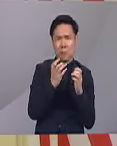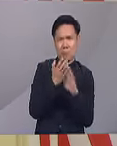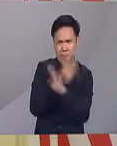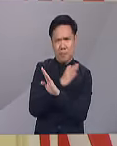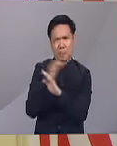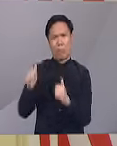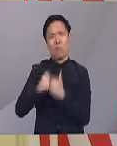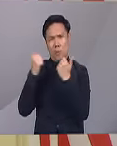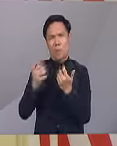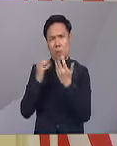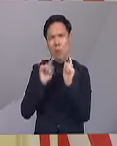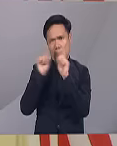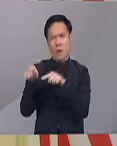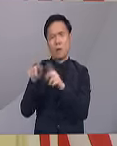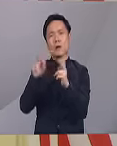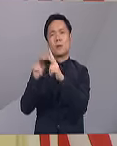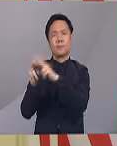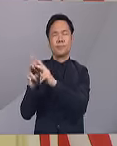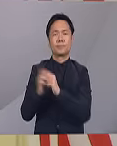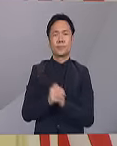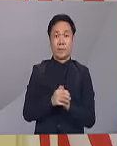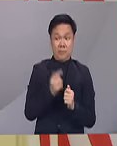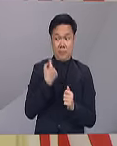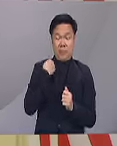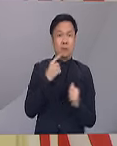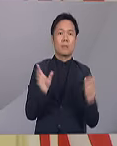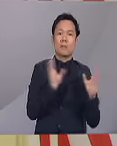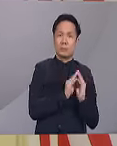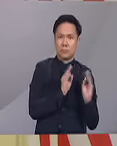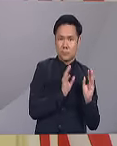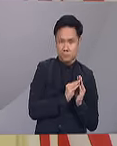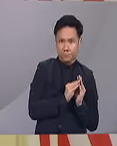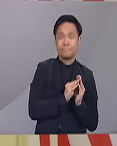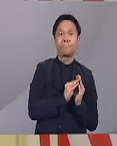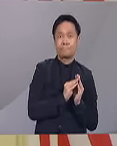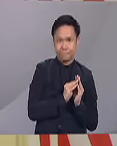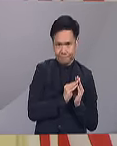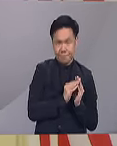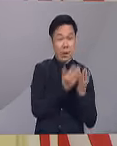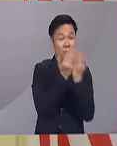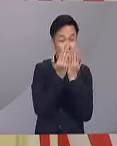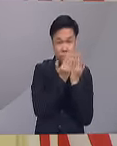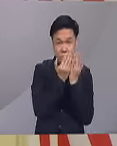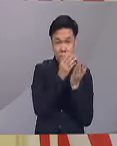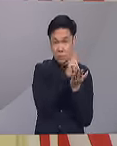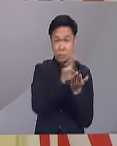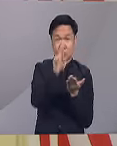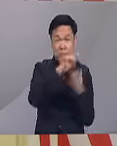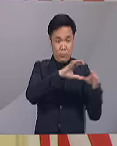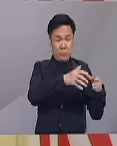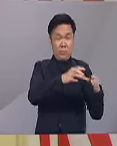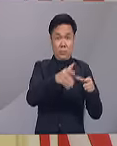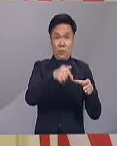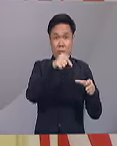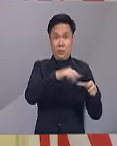Jadi kita mesyuarat pagi tadi membincangkan perkara ini. Memang pelajar termasuk di dalam kumpulan yang